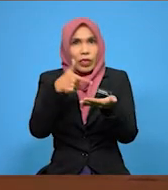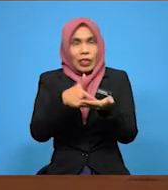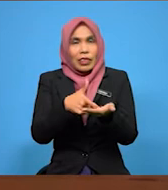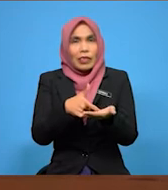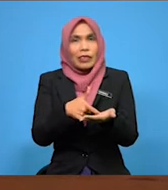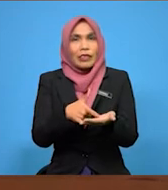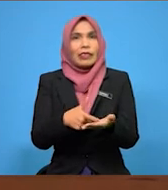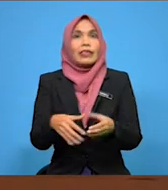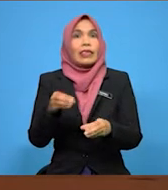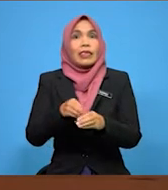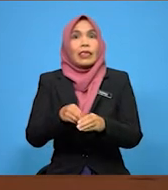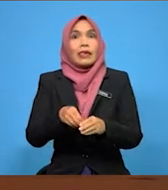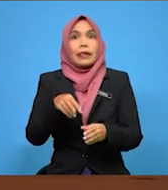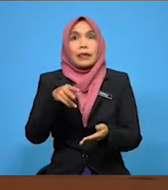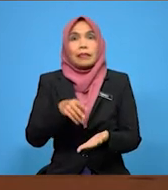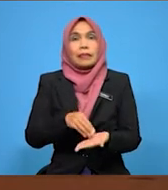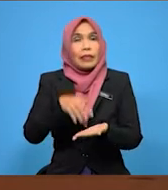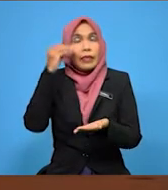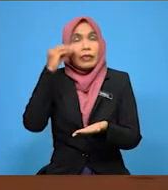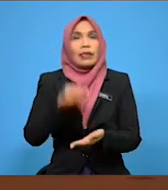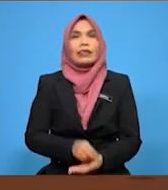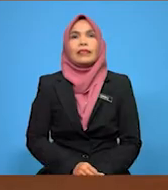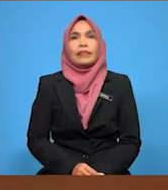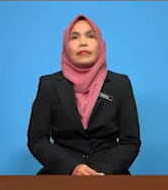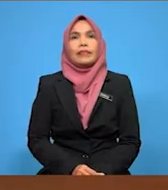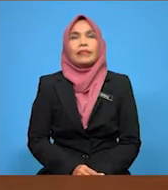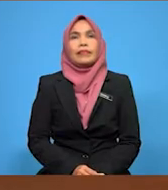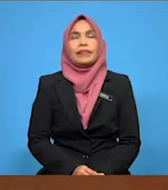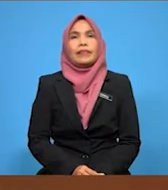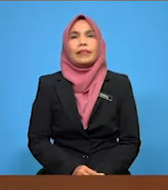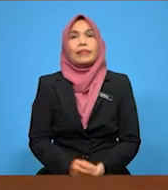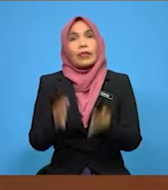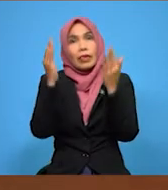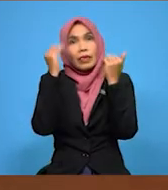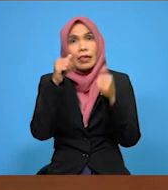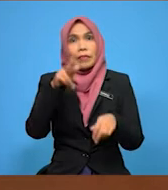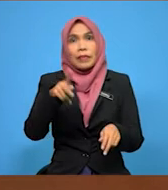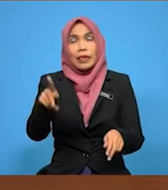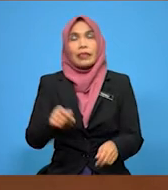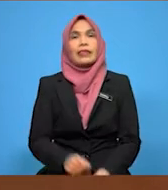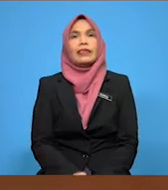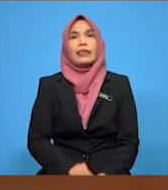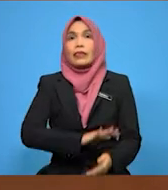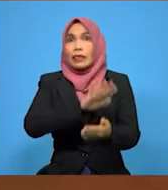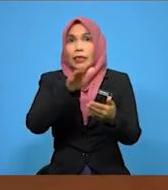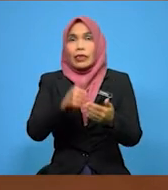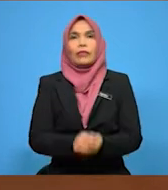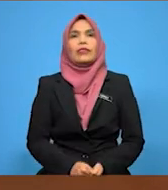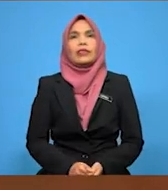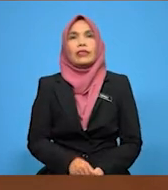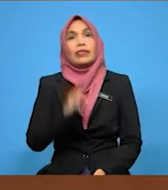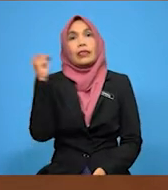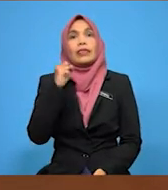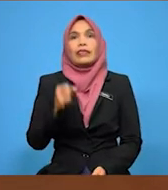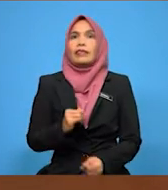dalam sesi pembelajaran yang kedua pada hari ini. Diharap pelajar sekalian sentiasa menjaga